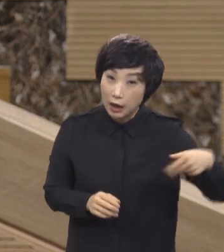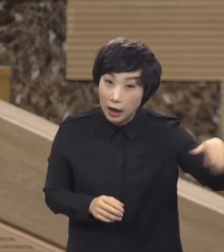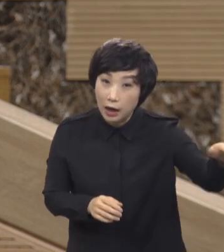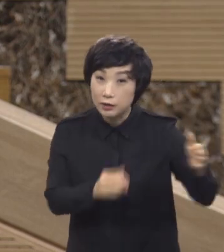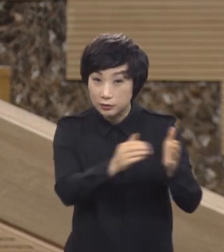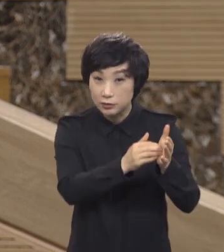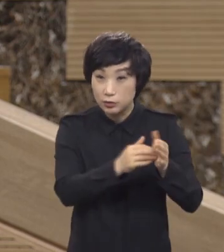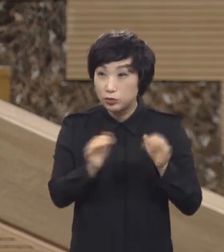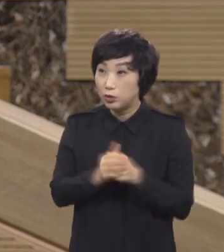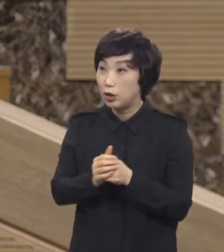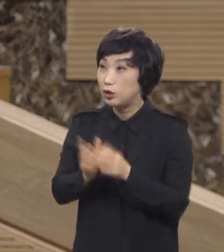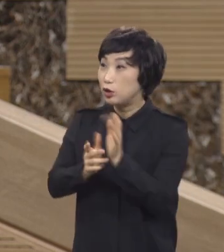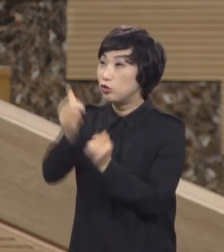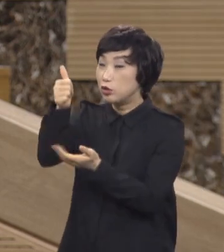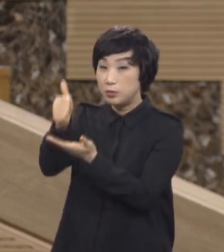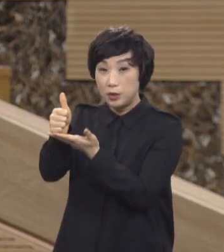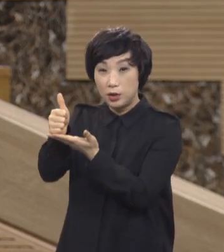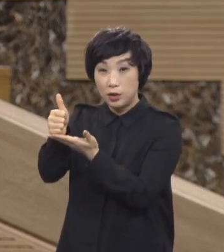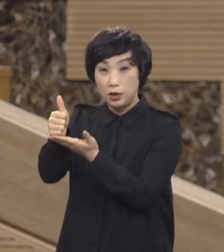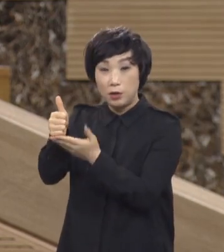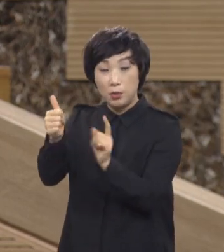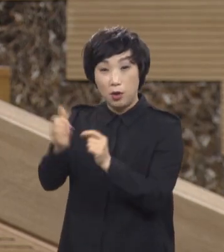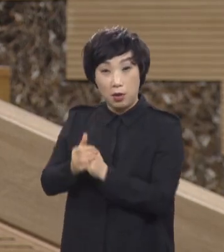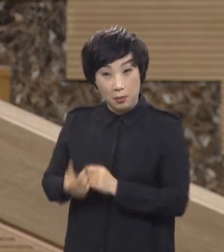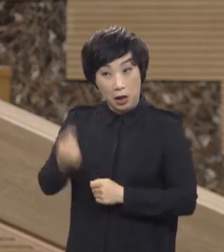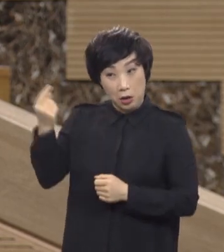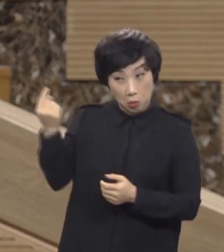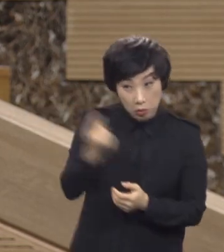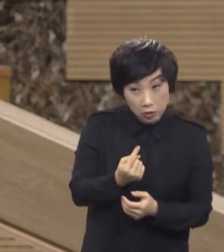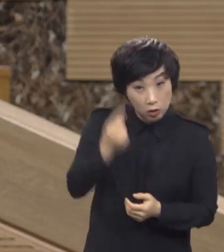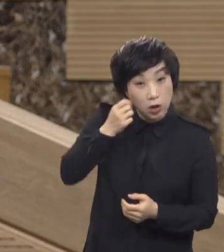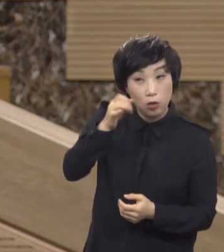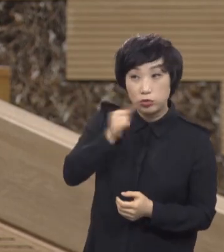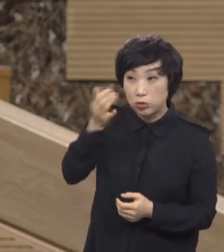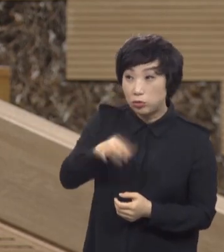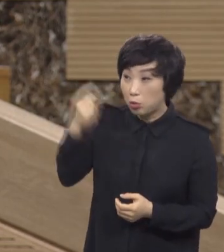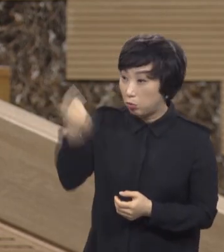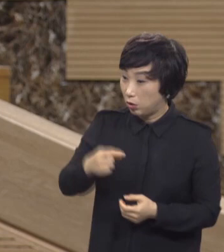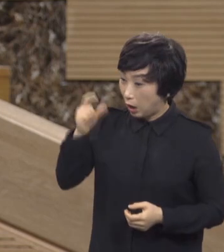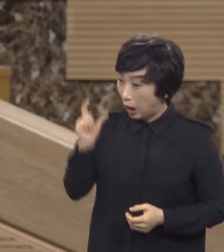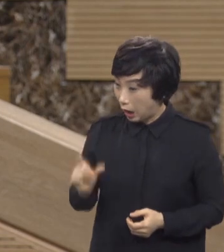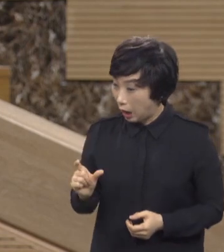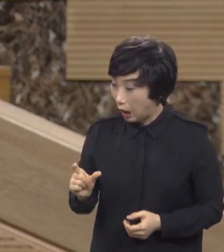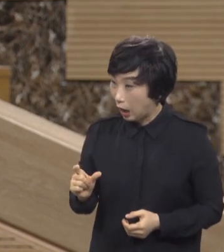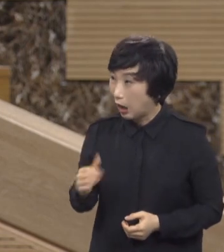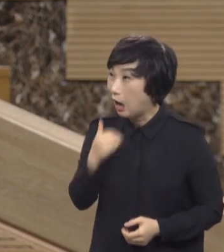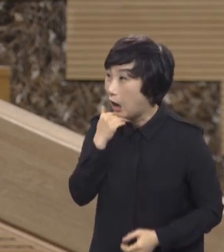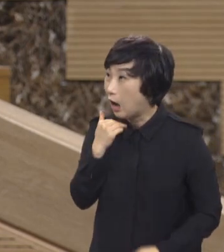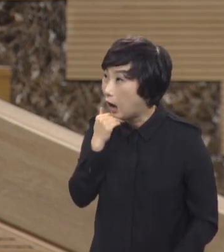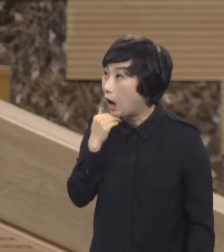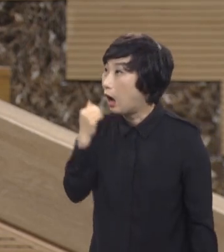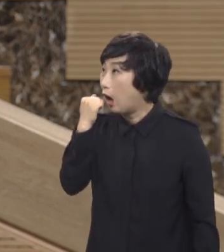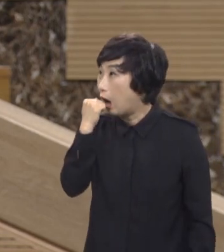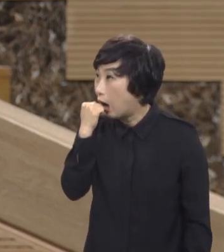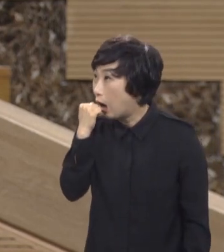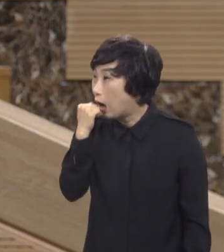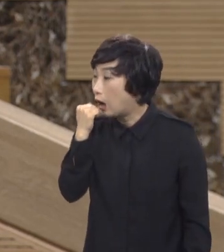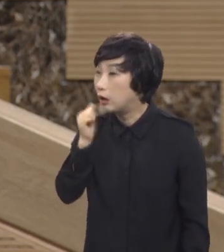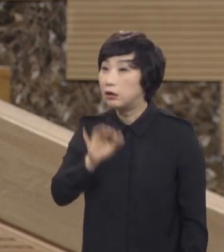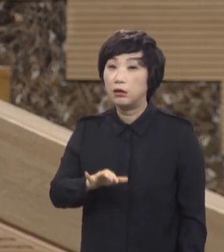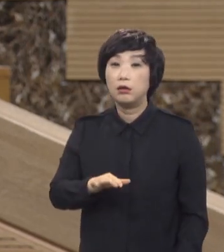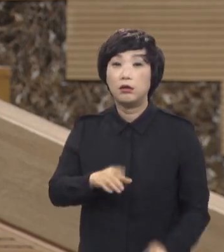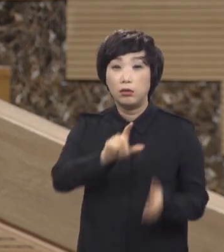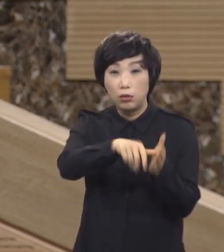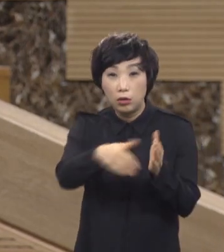그런데 예수님이 빨리 오실 줄 알았는데 안 오셔요 그래서 나사로는